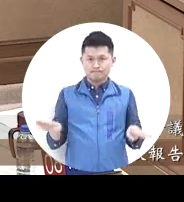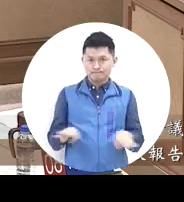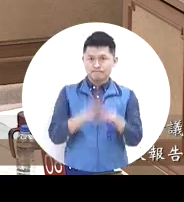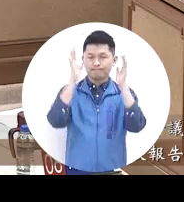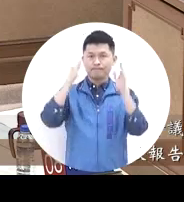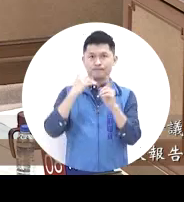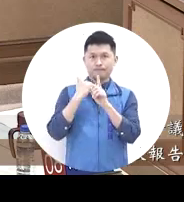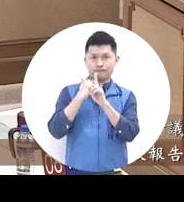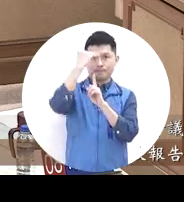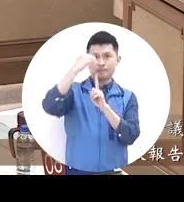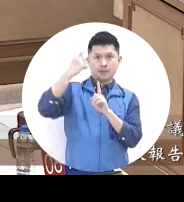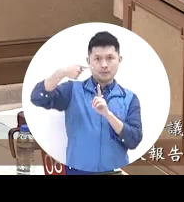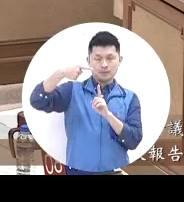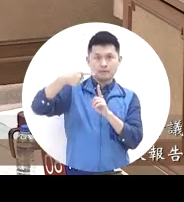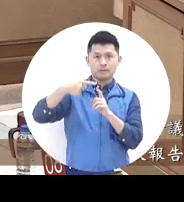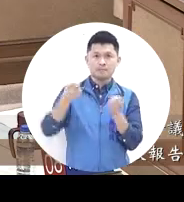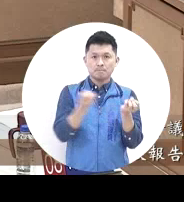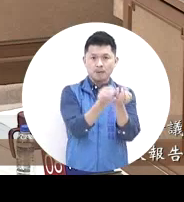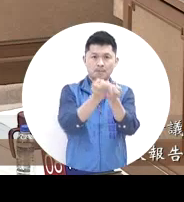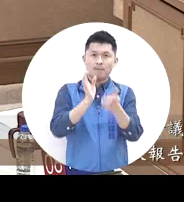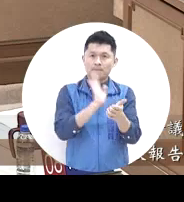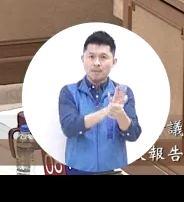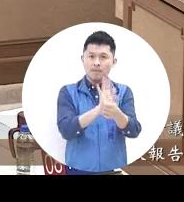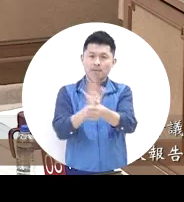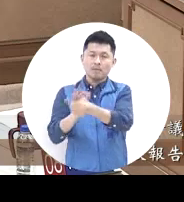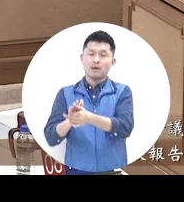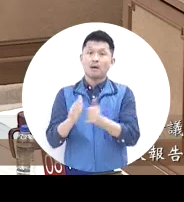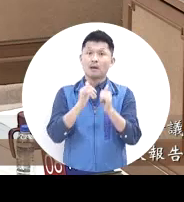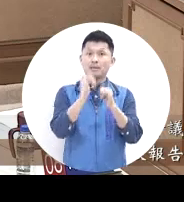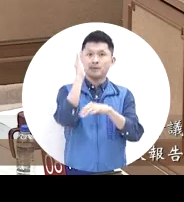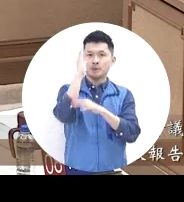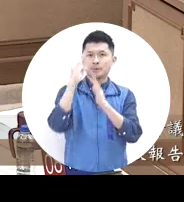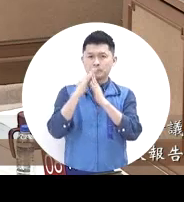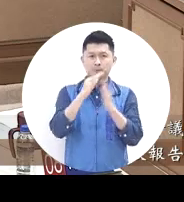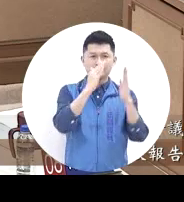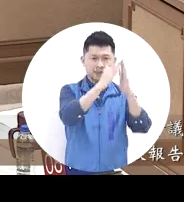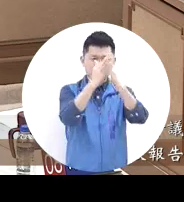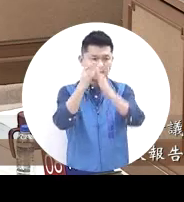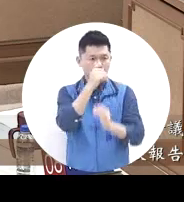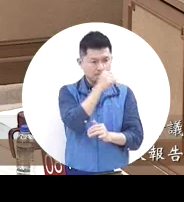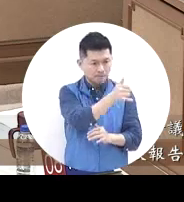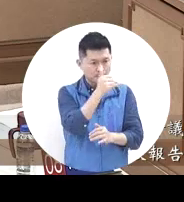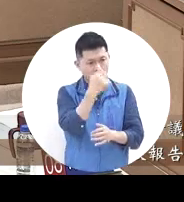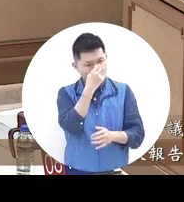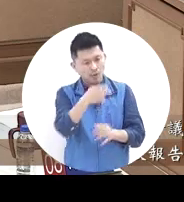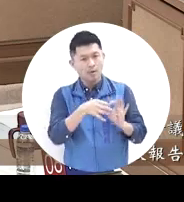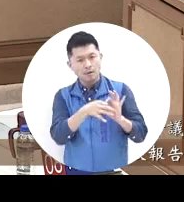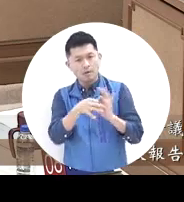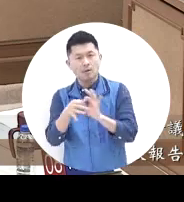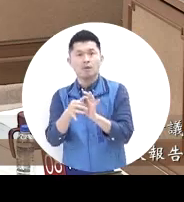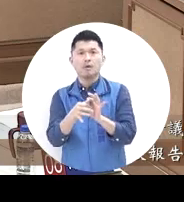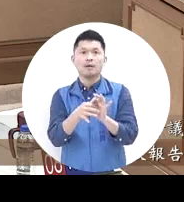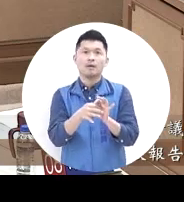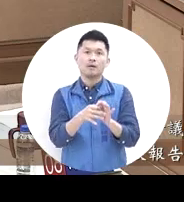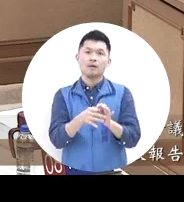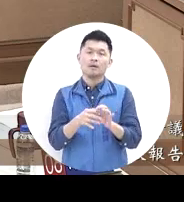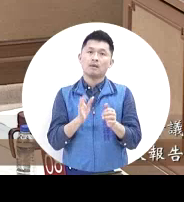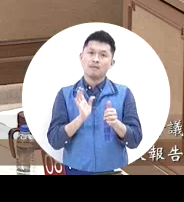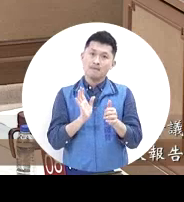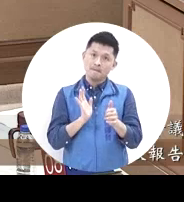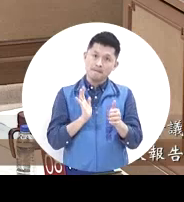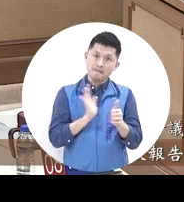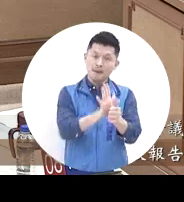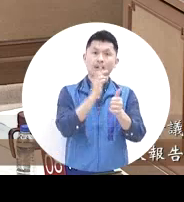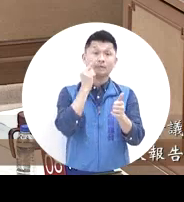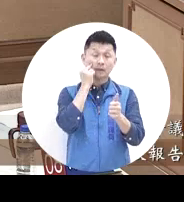灾难的救助协助，民政局挨家挨户，我看到。真的很感动，我们帮不上什么忙，但是在网